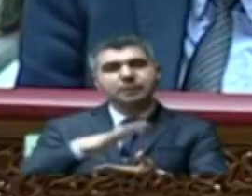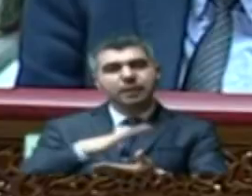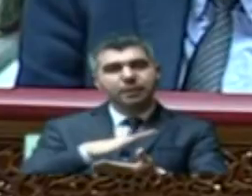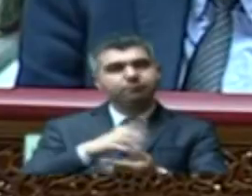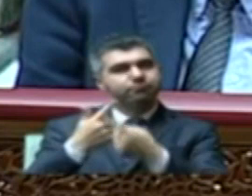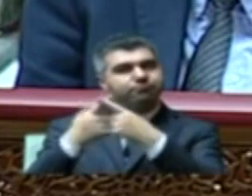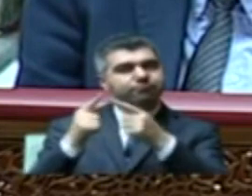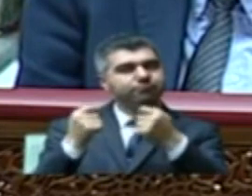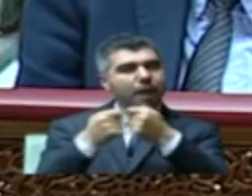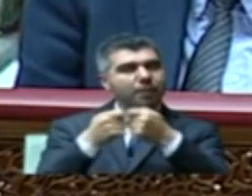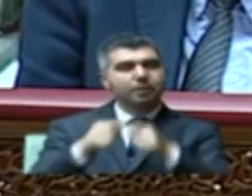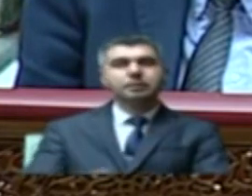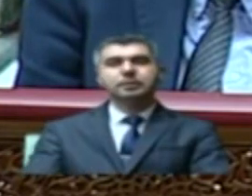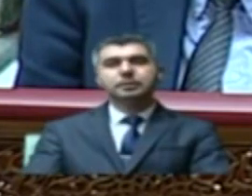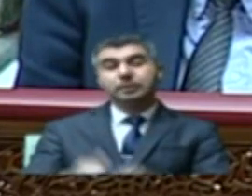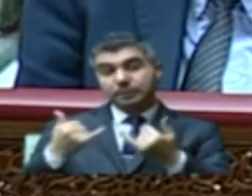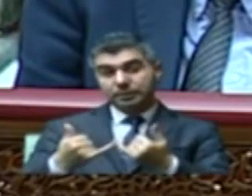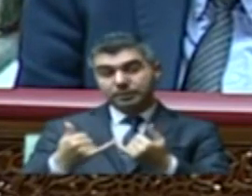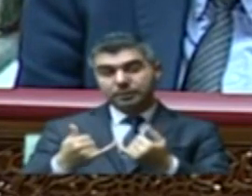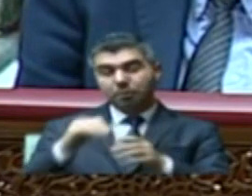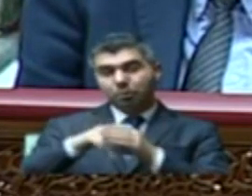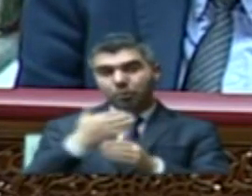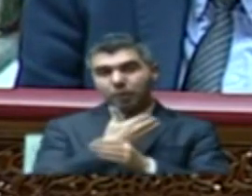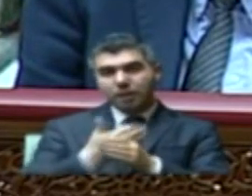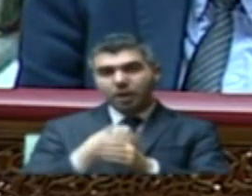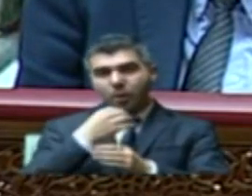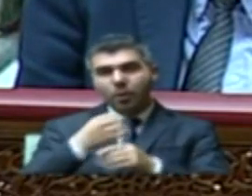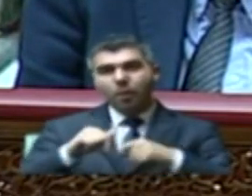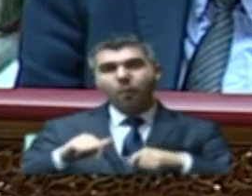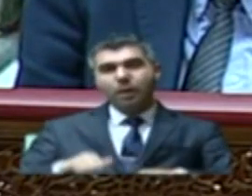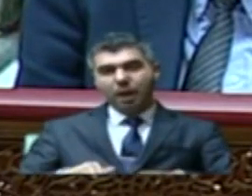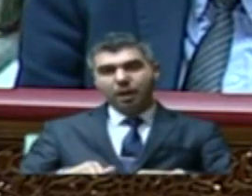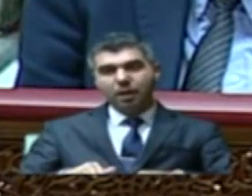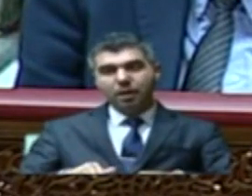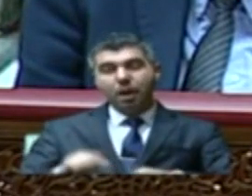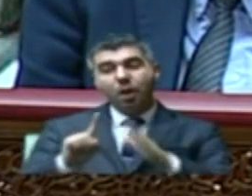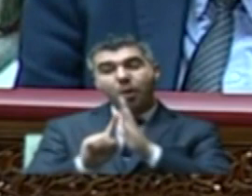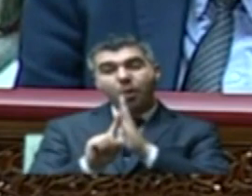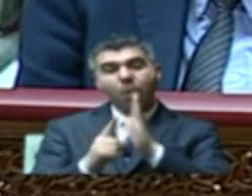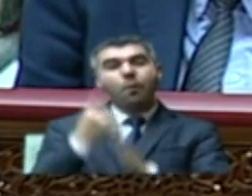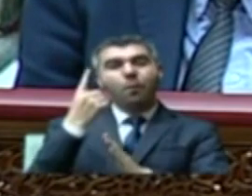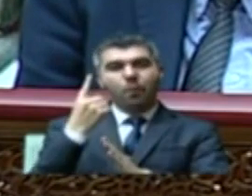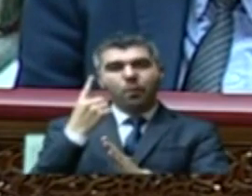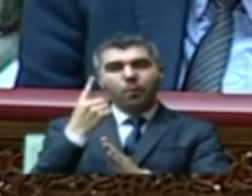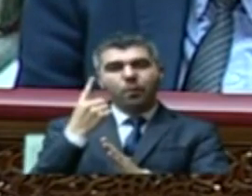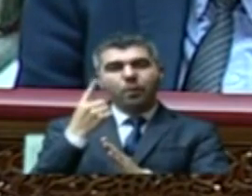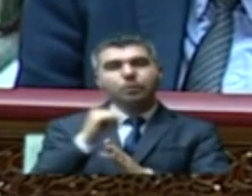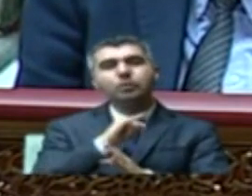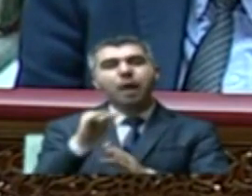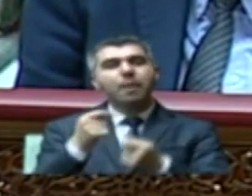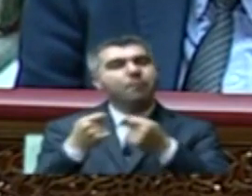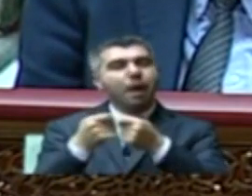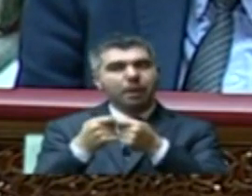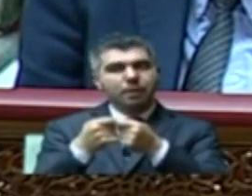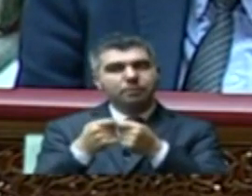السيد المستشار المحترم أننا في كتابة الدولة التنمية المستدامة لأول مرة كندير واحد العمل منهجي